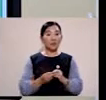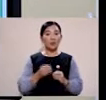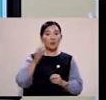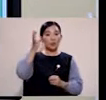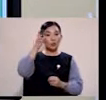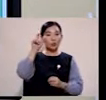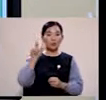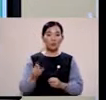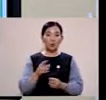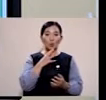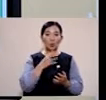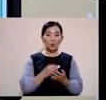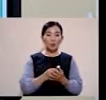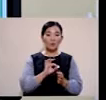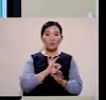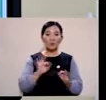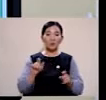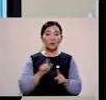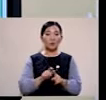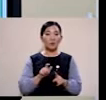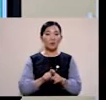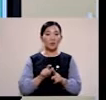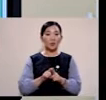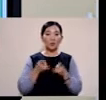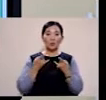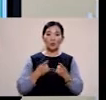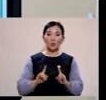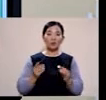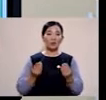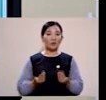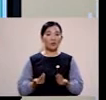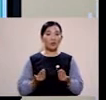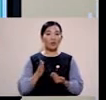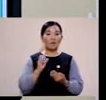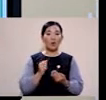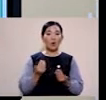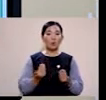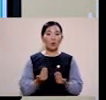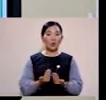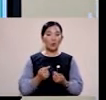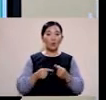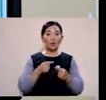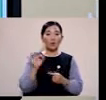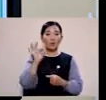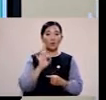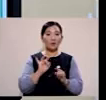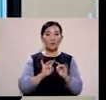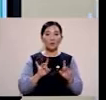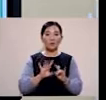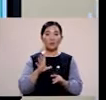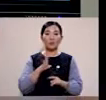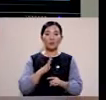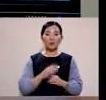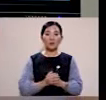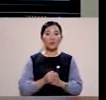donishmand o'z hikmatli so'zlarida tug'ilish, yashash va umrning poyoni haqida gapirib o'tgan